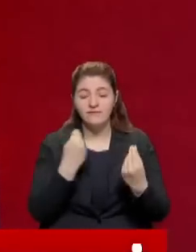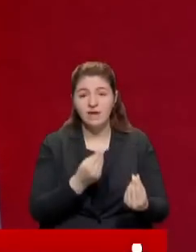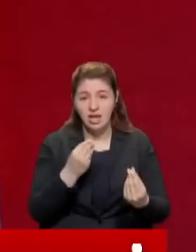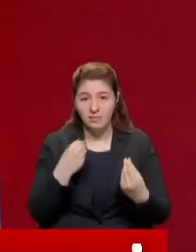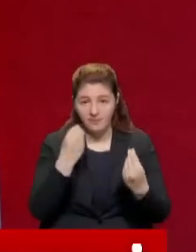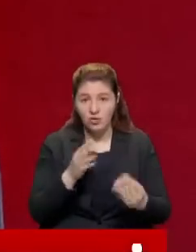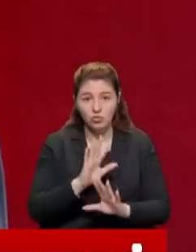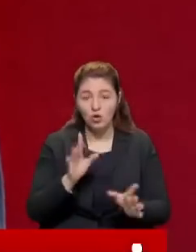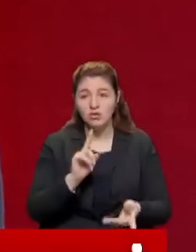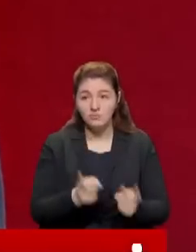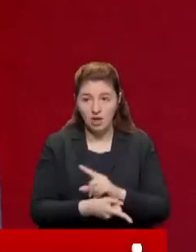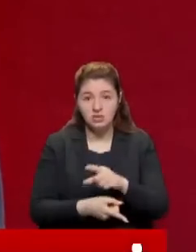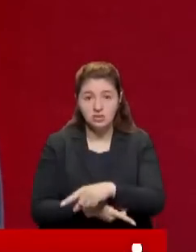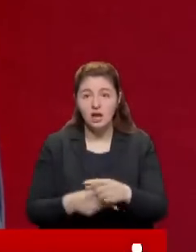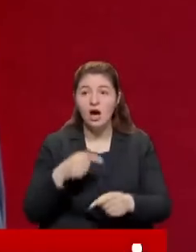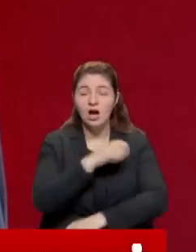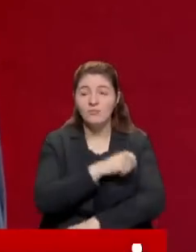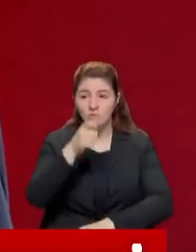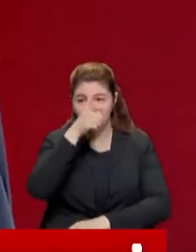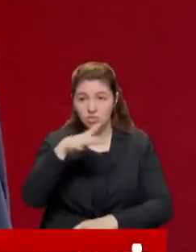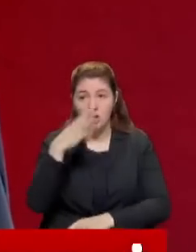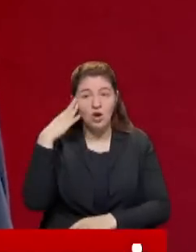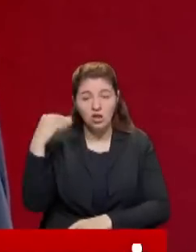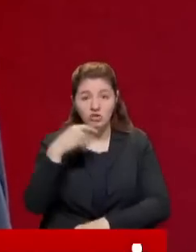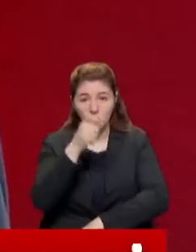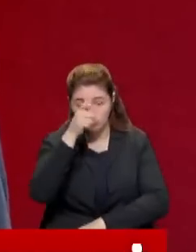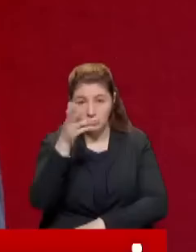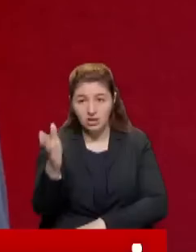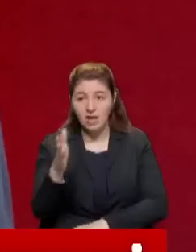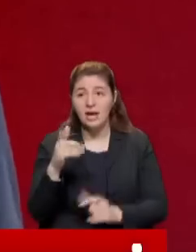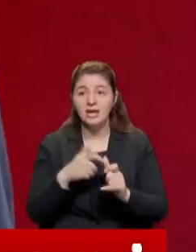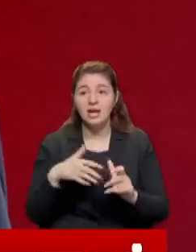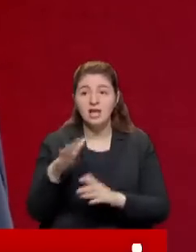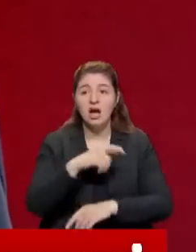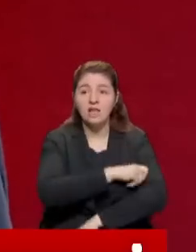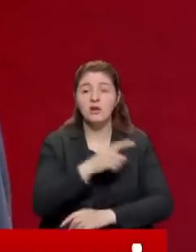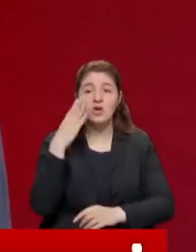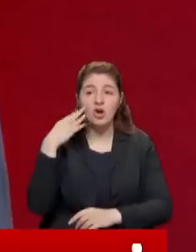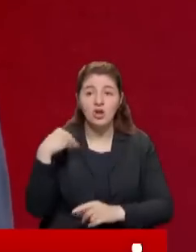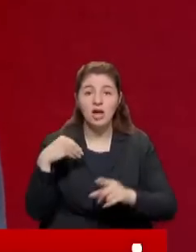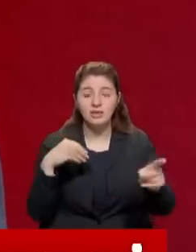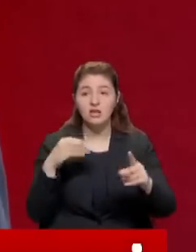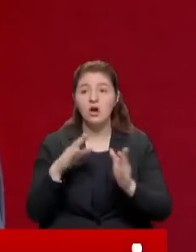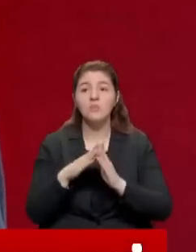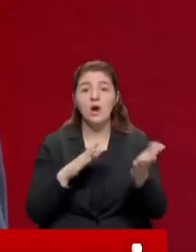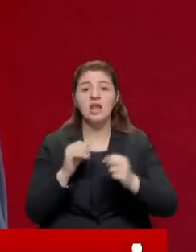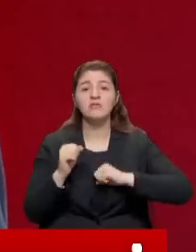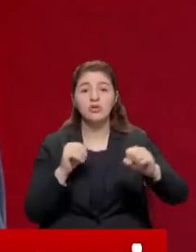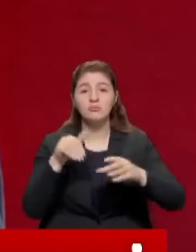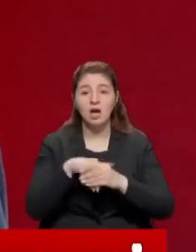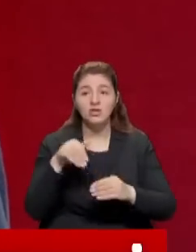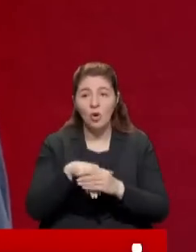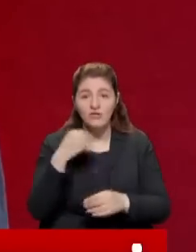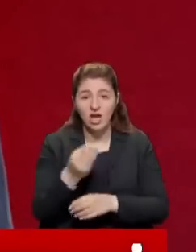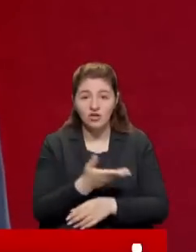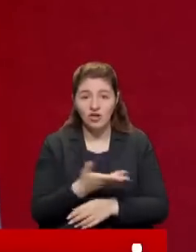mi veriyorlar? Hayır, tam tersine Almanya'daki Türkler, Hollanda'daki Türkler genellikle Almanya'da, Hollanda'da muhalif sol partilere oy